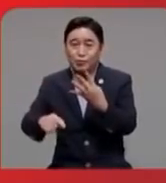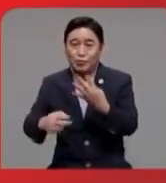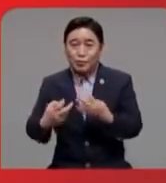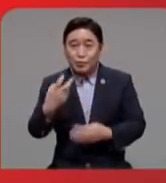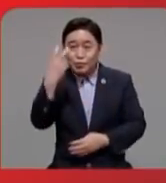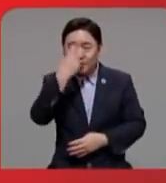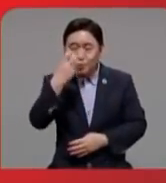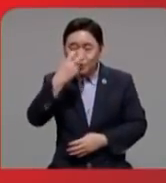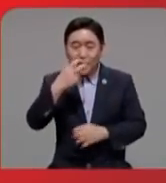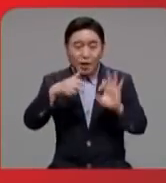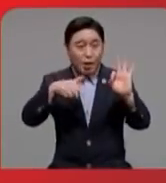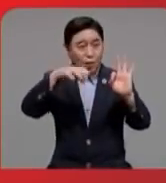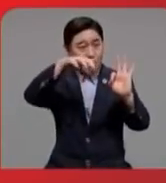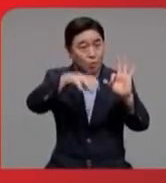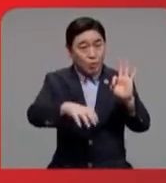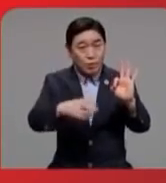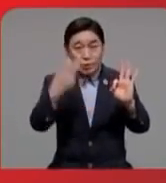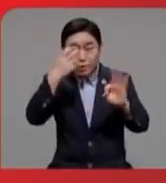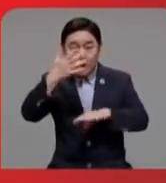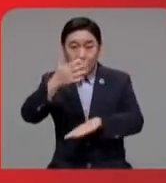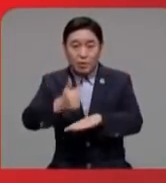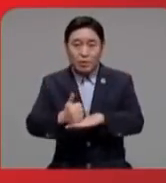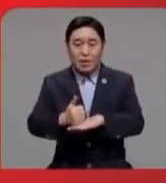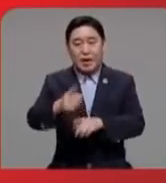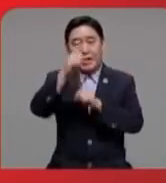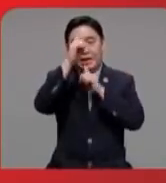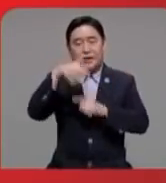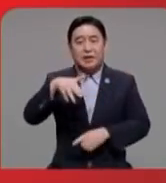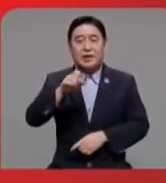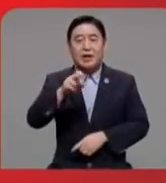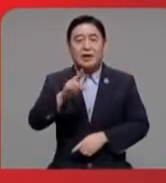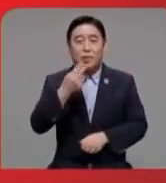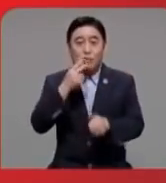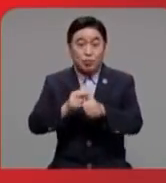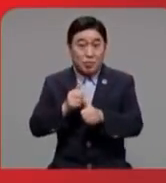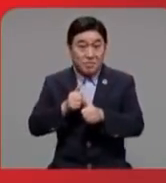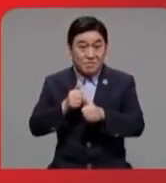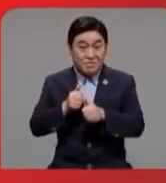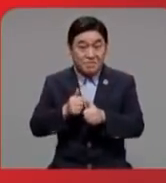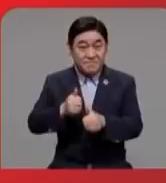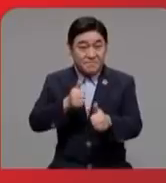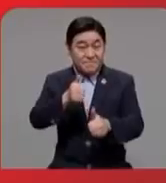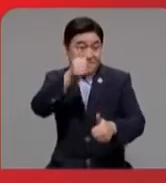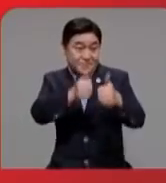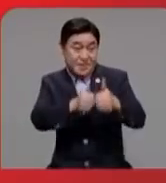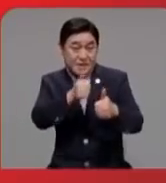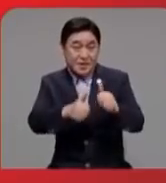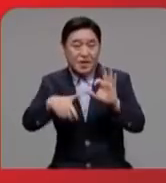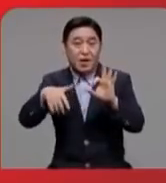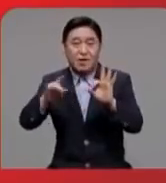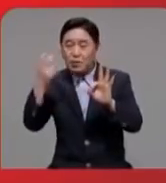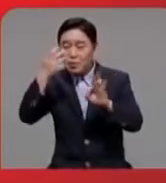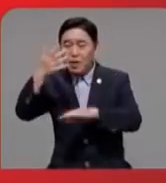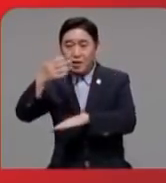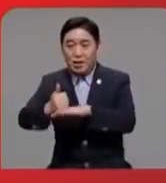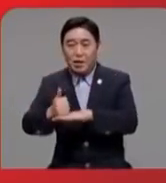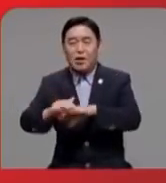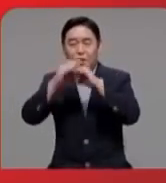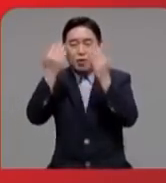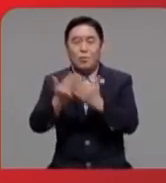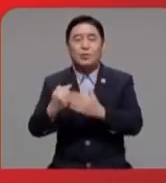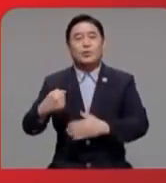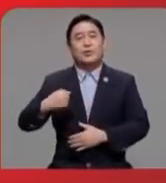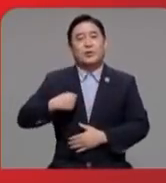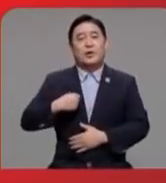여론조사, 10개 여론조사를 보면 이재명 후보를 상대하는데 10개 여론조사에서 전부